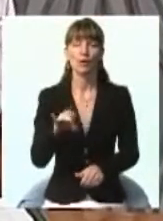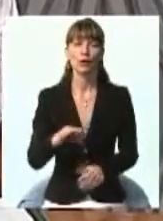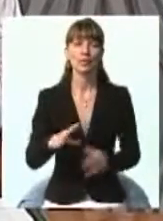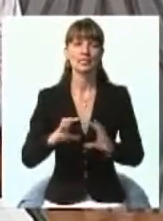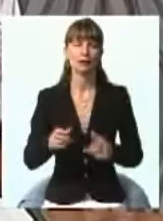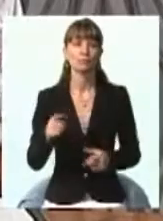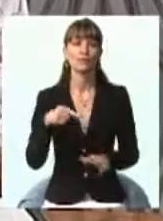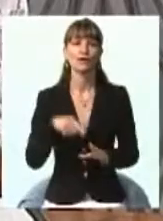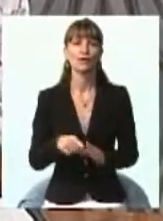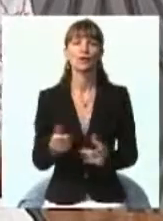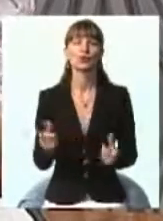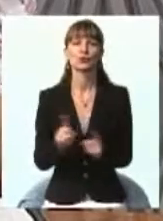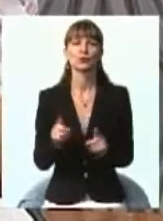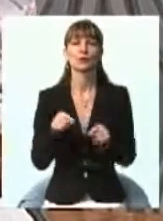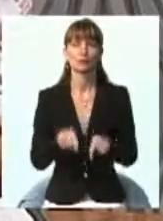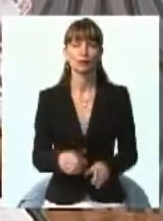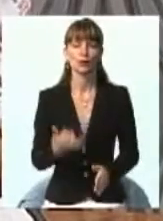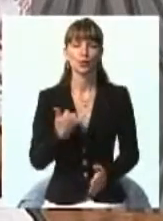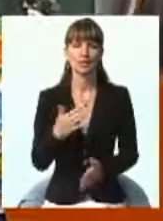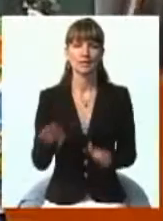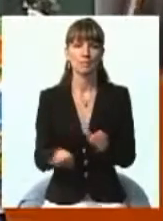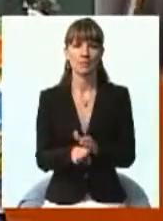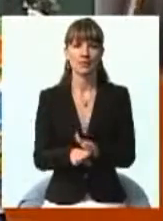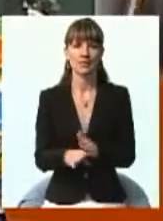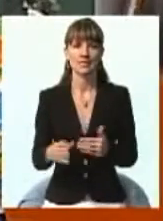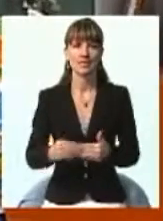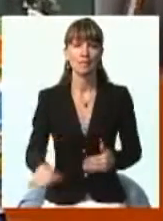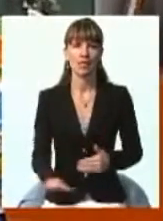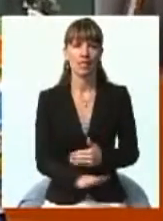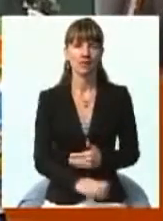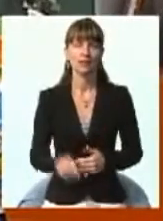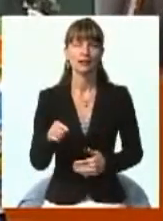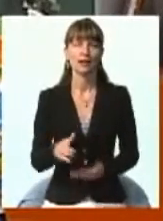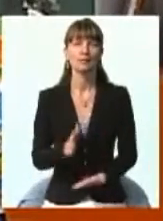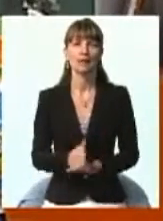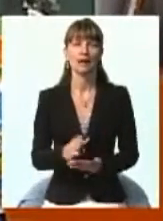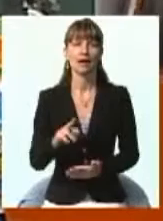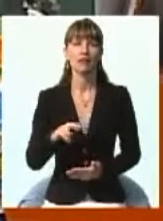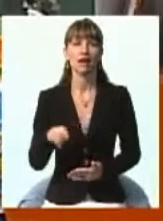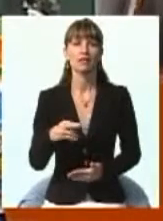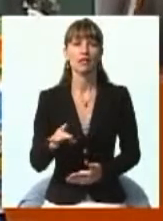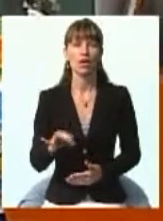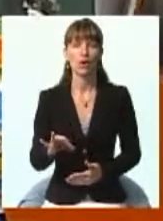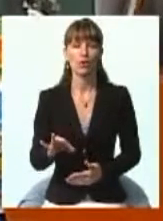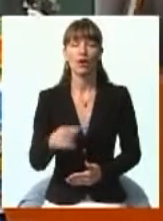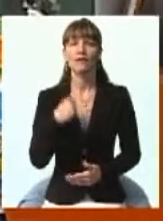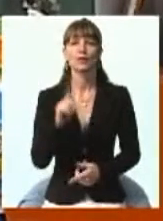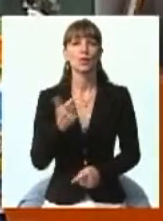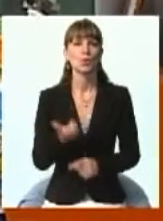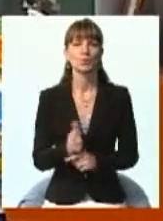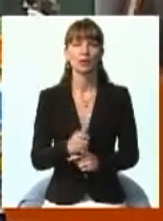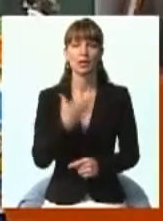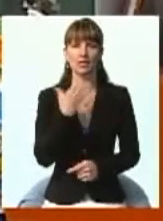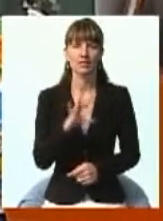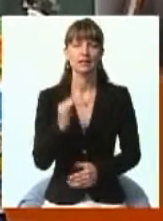І що ж там десь у нас під землею? Як кажуть, там є ядро, воно дуже гаряче,